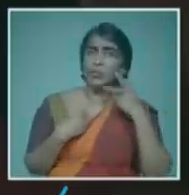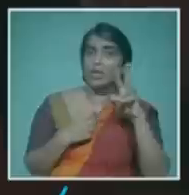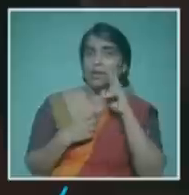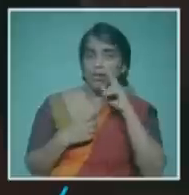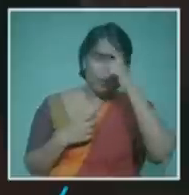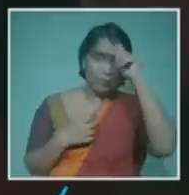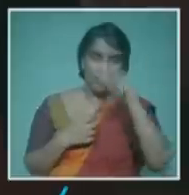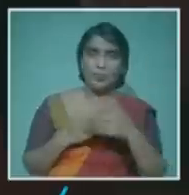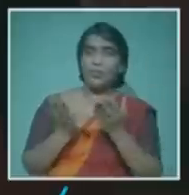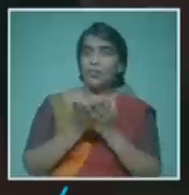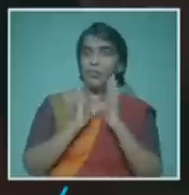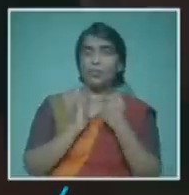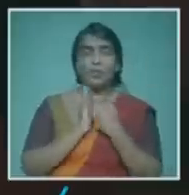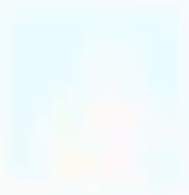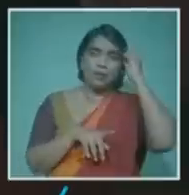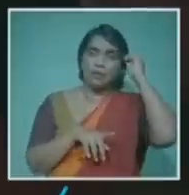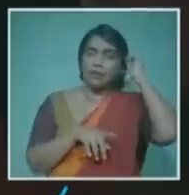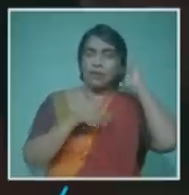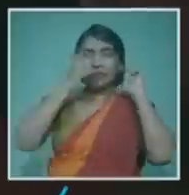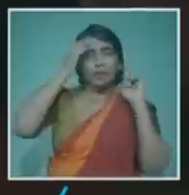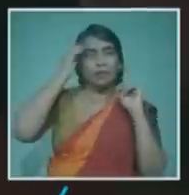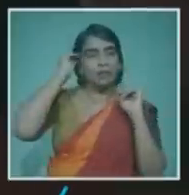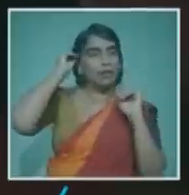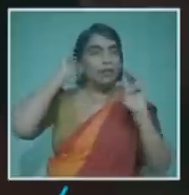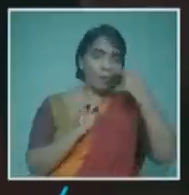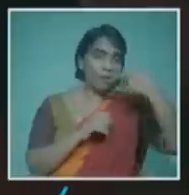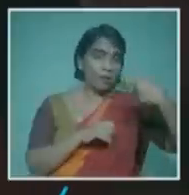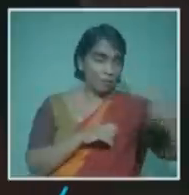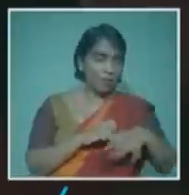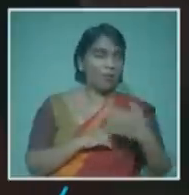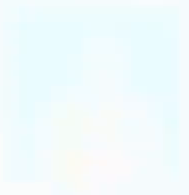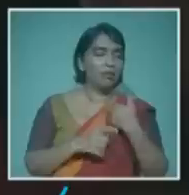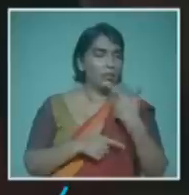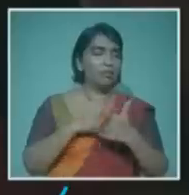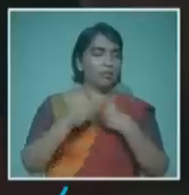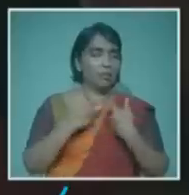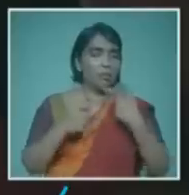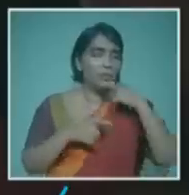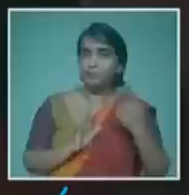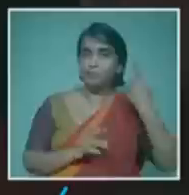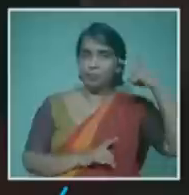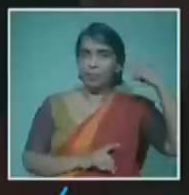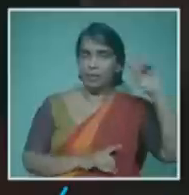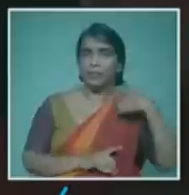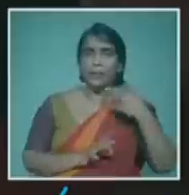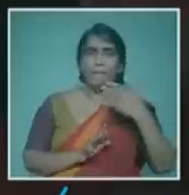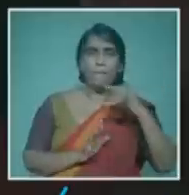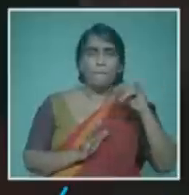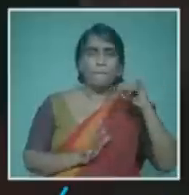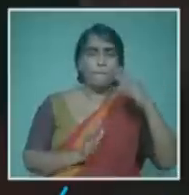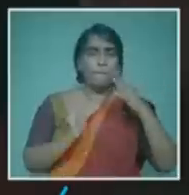වික්‍රමසිංහ මහත්තයා අද ඉන්දියාවට බොහොම ගැතිභාවයෙන් කටයුතු කරනවා රුපියල් 365ට භූමි තෙල් අරගෙන අපේ ධීවරයින්ට මූදු යන්න බෑ හැබැයි මන්නාරමට